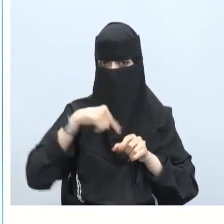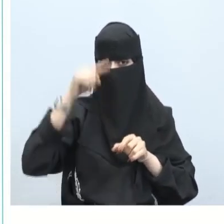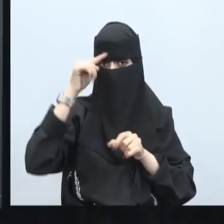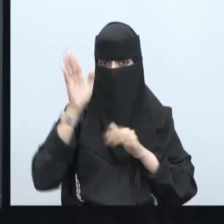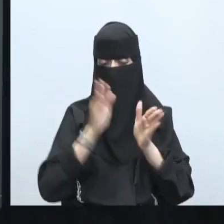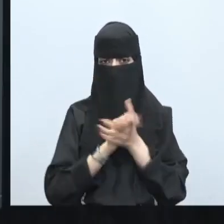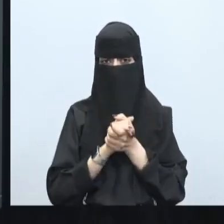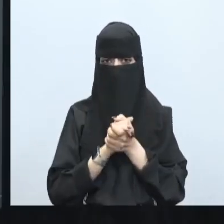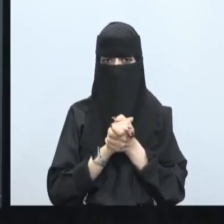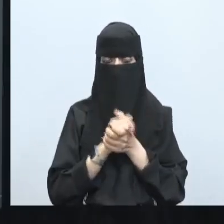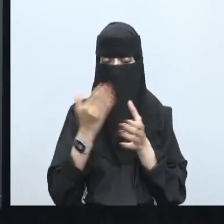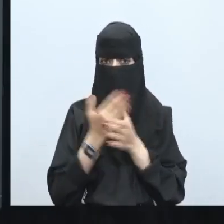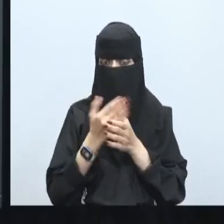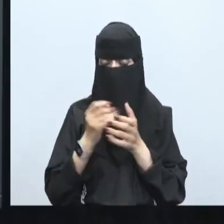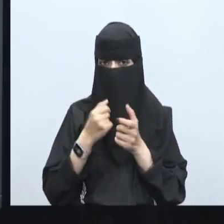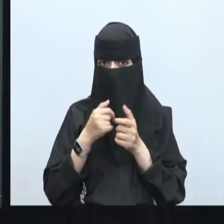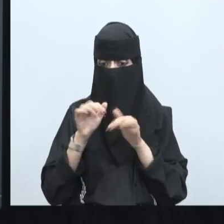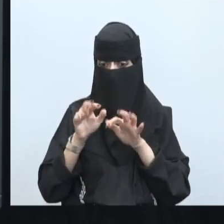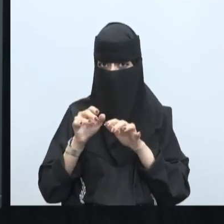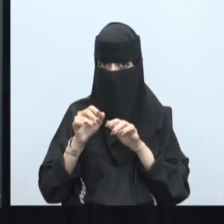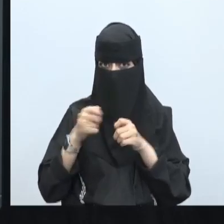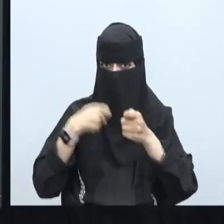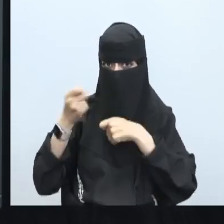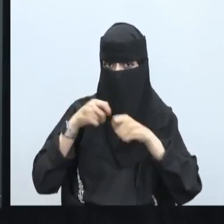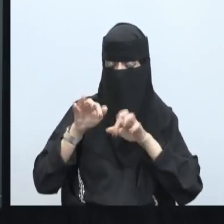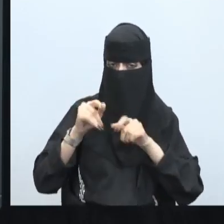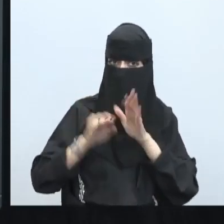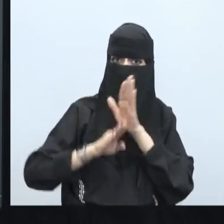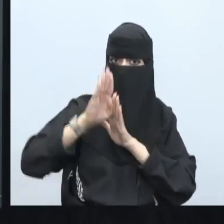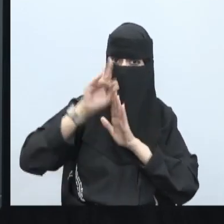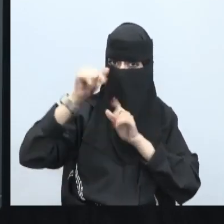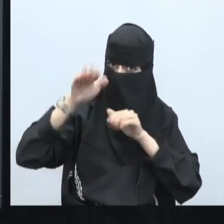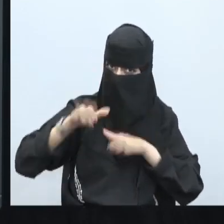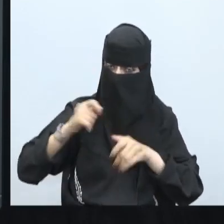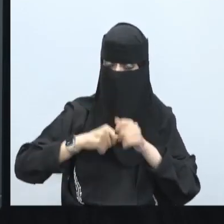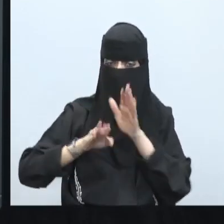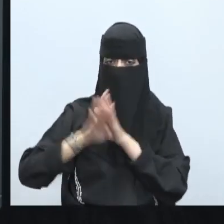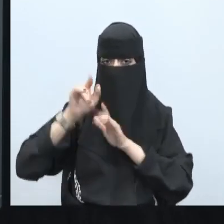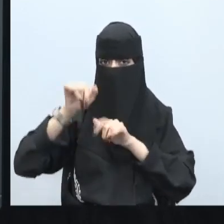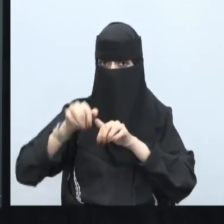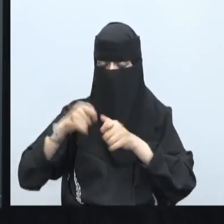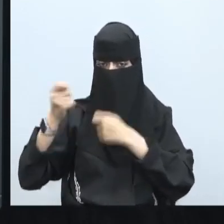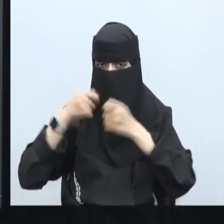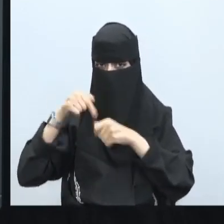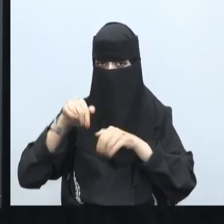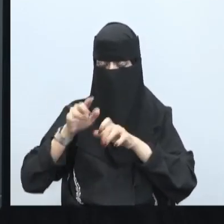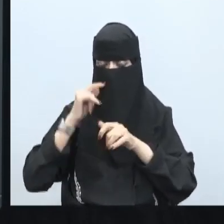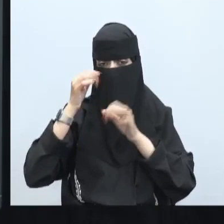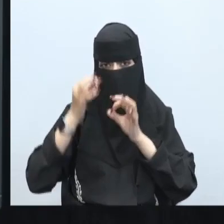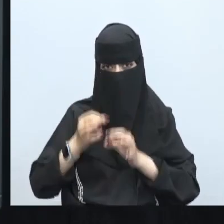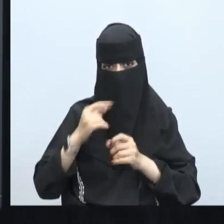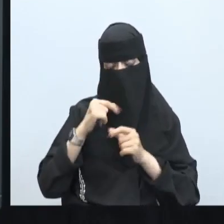مثلا بسبب التجاره الالكترونيه التي حدثت وتطور في في التجاره الالكترونيه ايضا له علاقه بالتاكيد